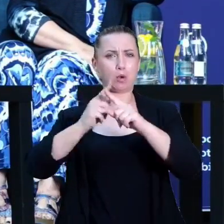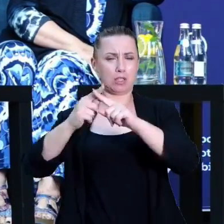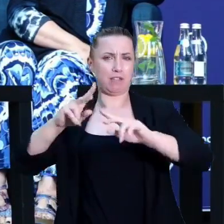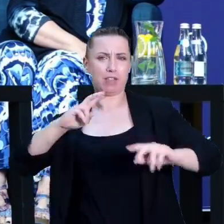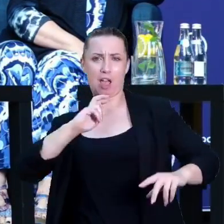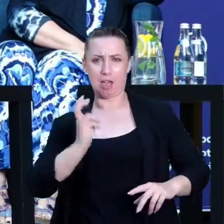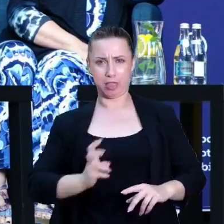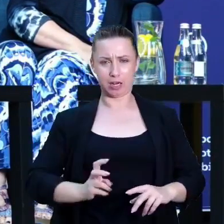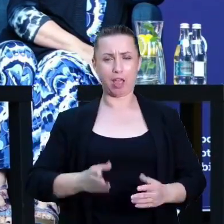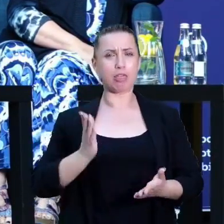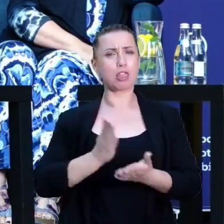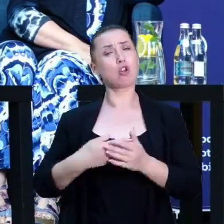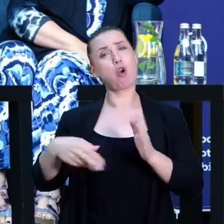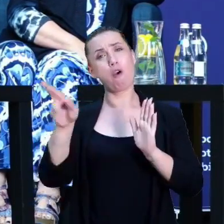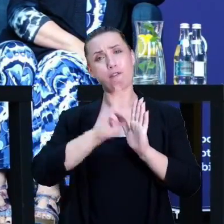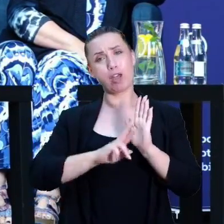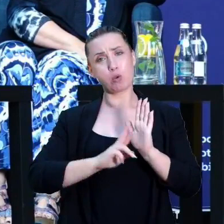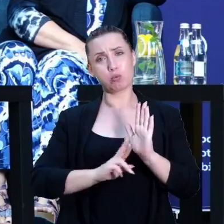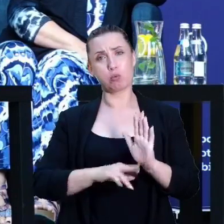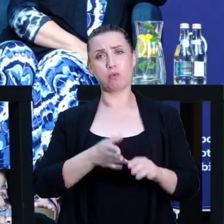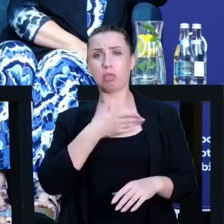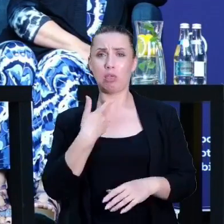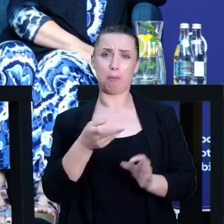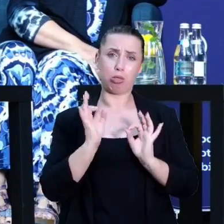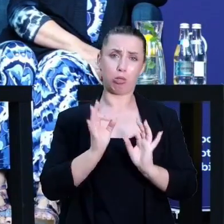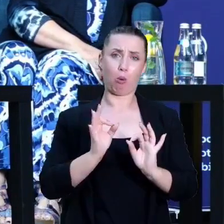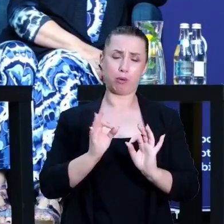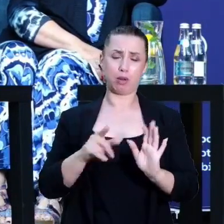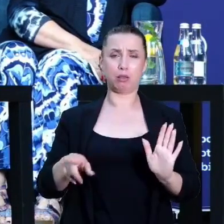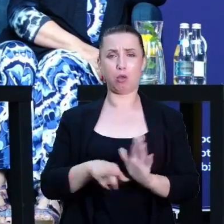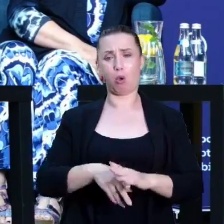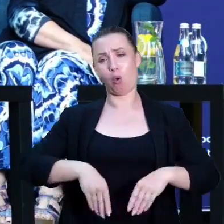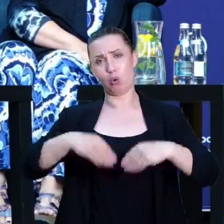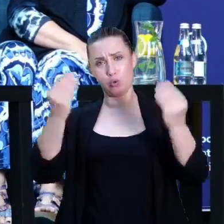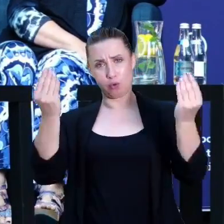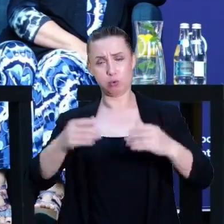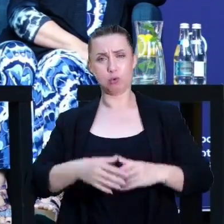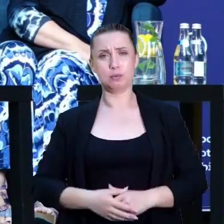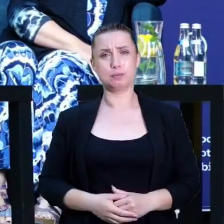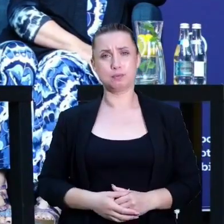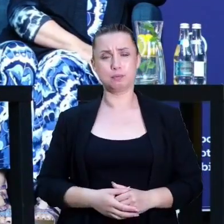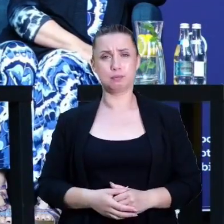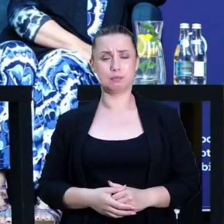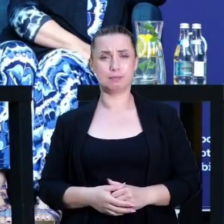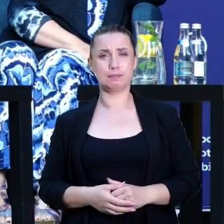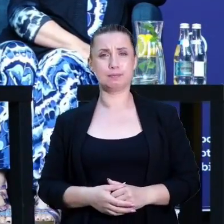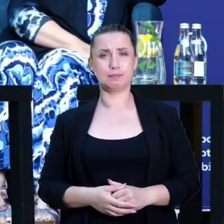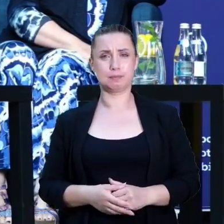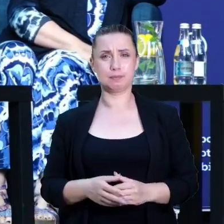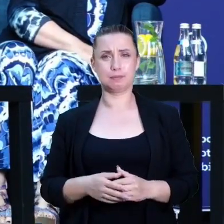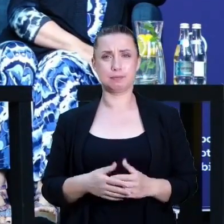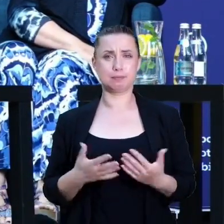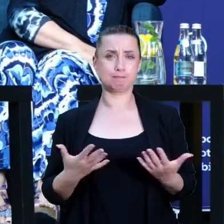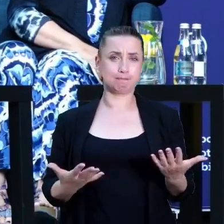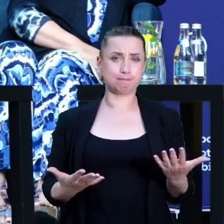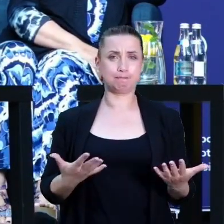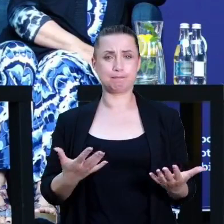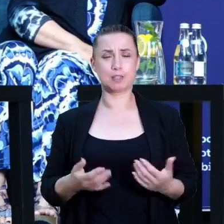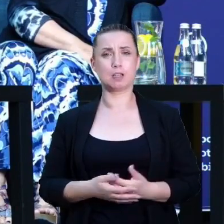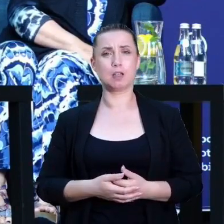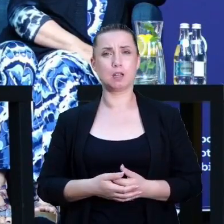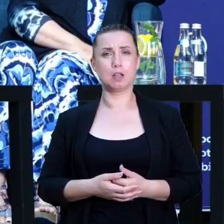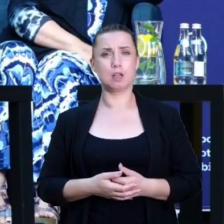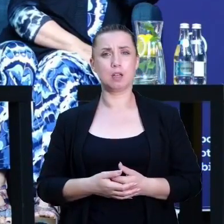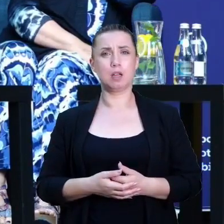tylko po prostu warunki jakby nie sprzyjają temu, żeby on się rozwijał, prawda, w formie jakiejś aktywności takiej